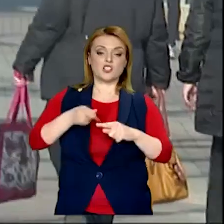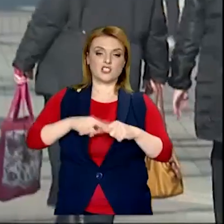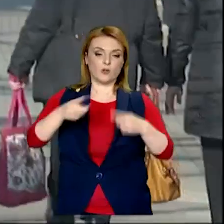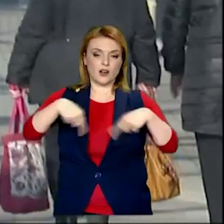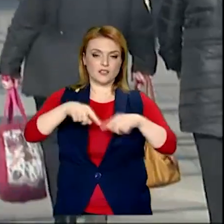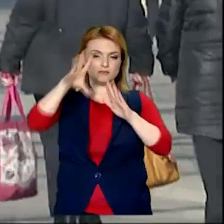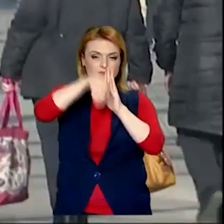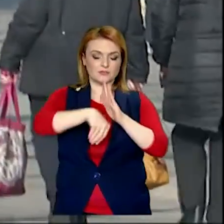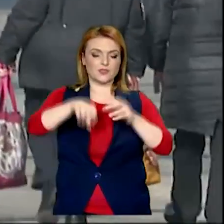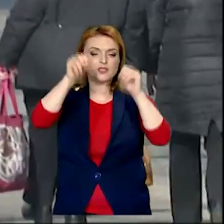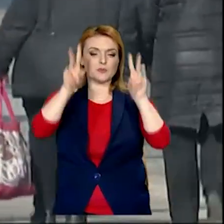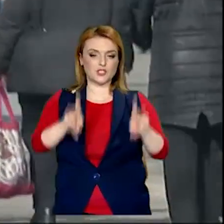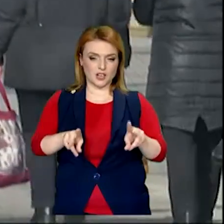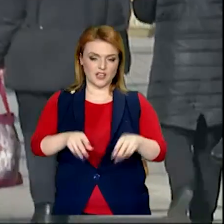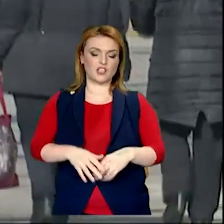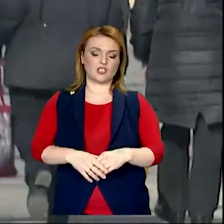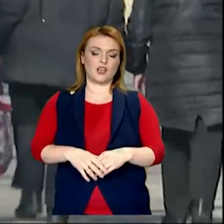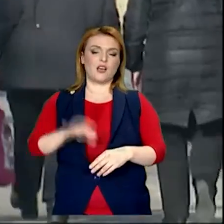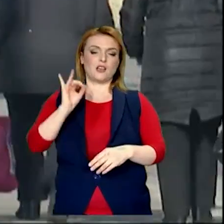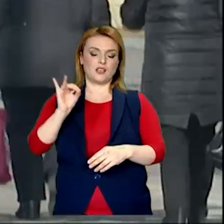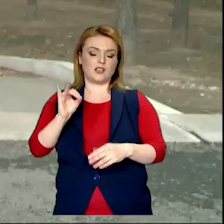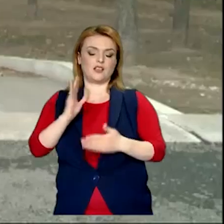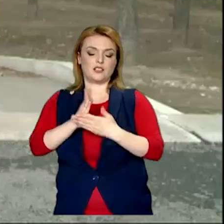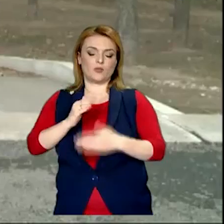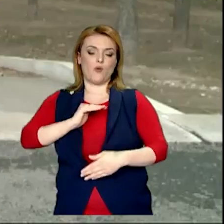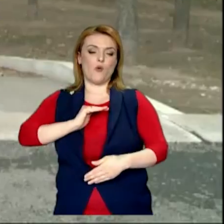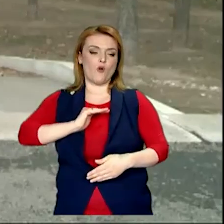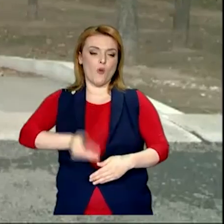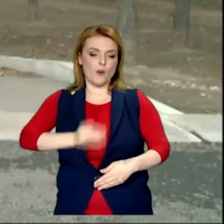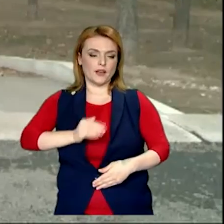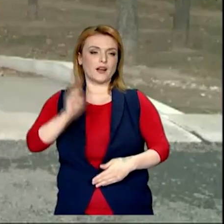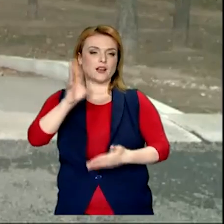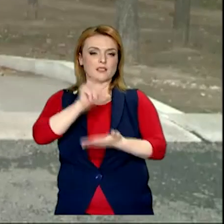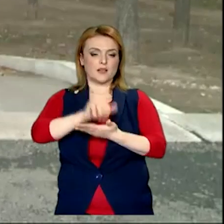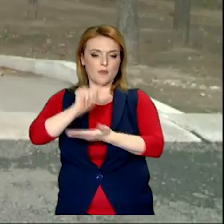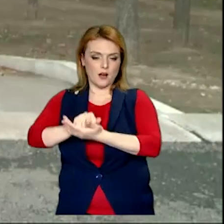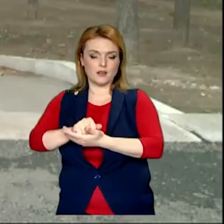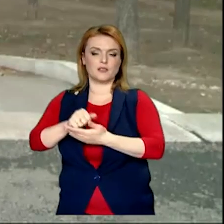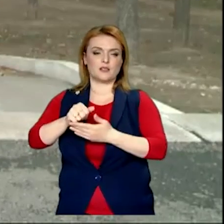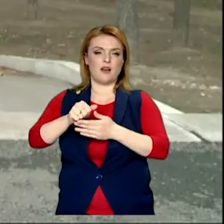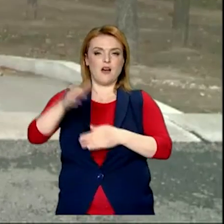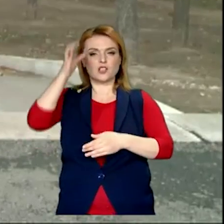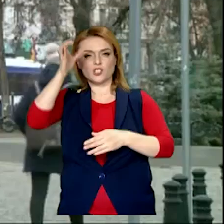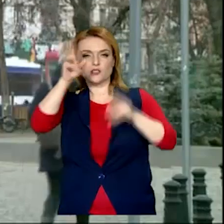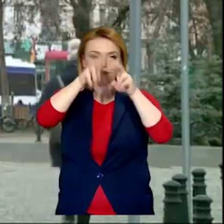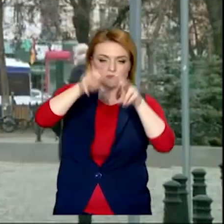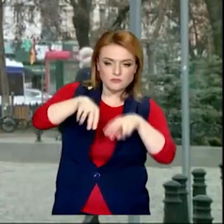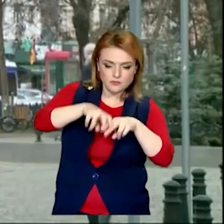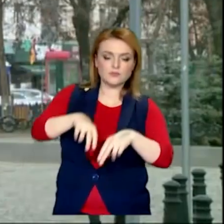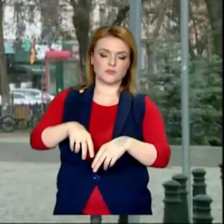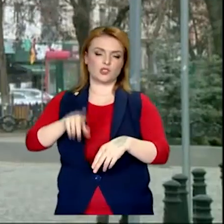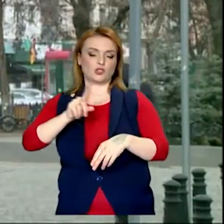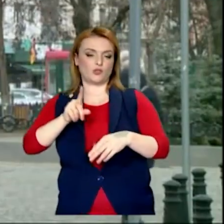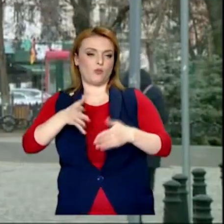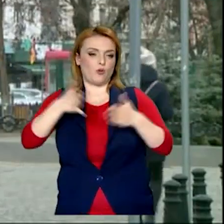experți, iar CBS AXA e o companie mixtă care se ocupă de cercetări sociologice și de marketing. Unul din fondatori e firma Balkan